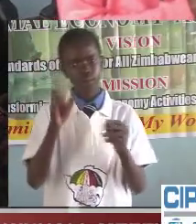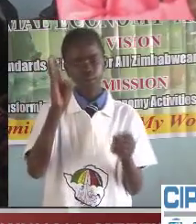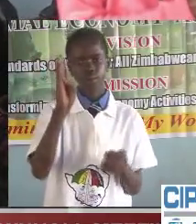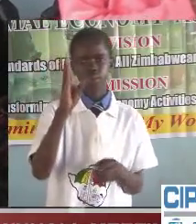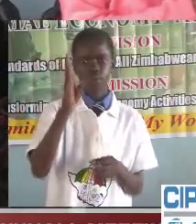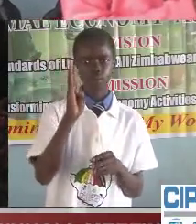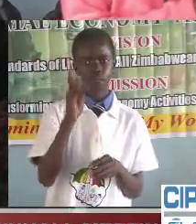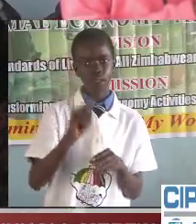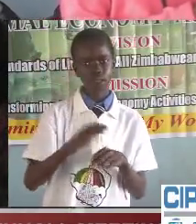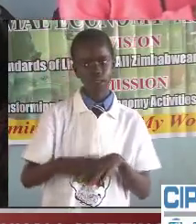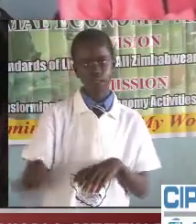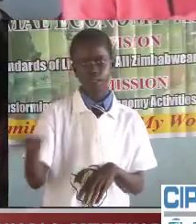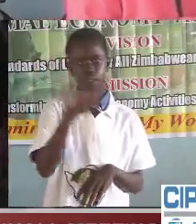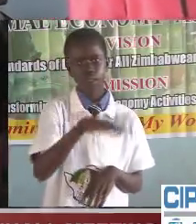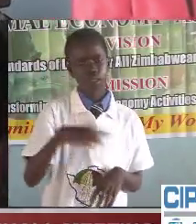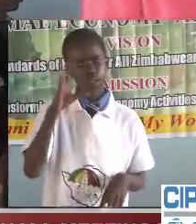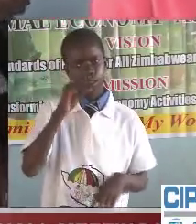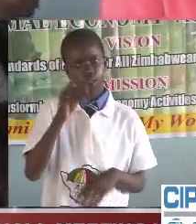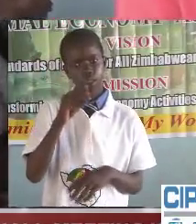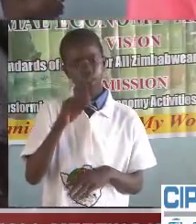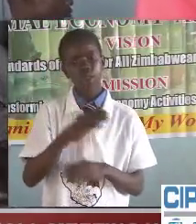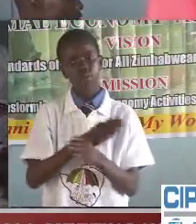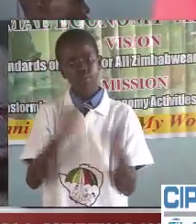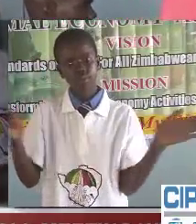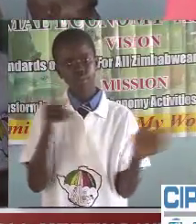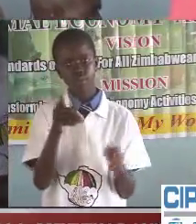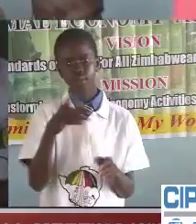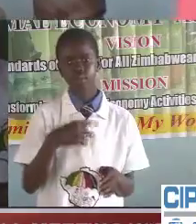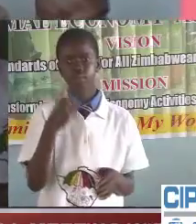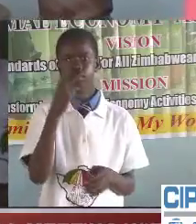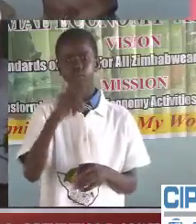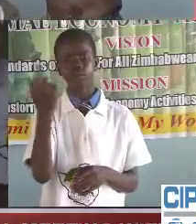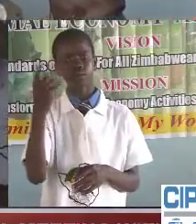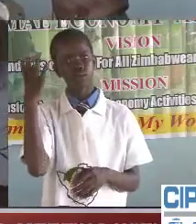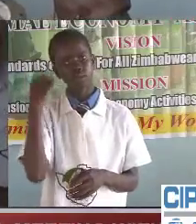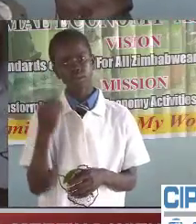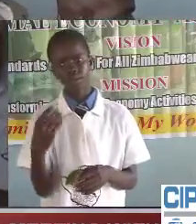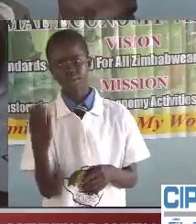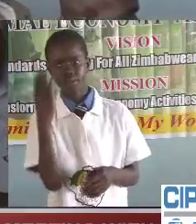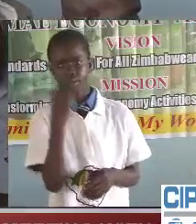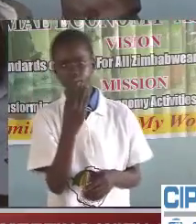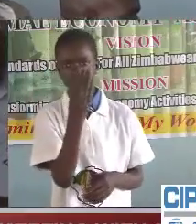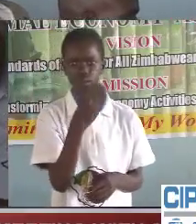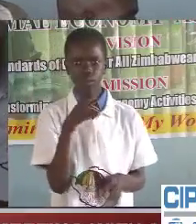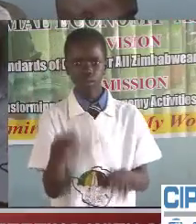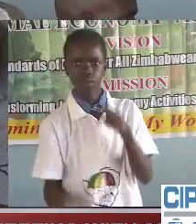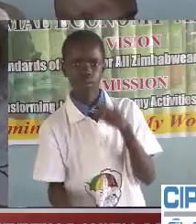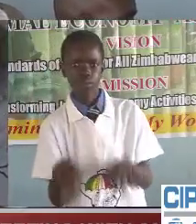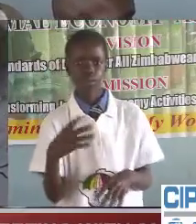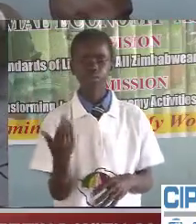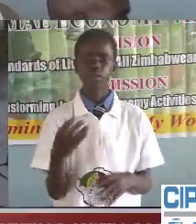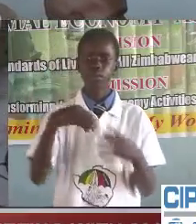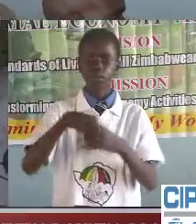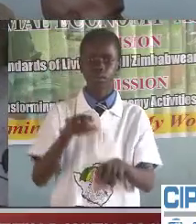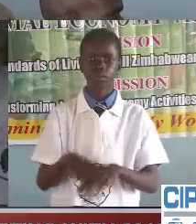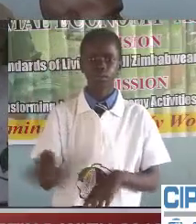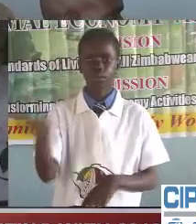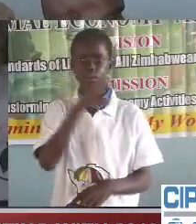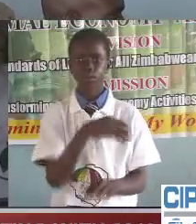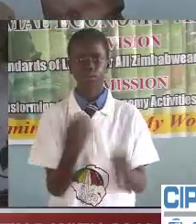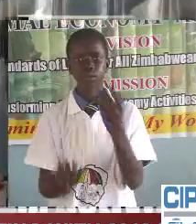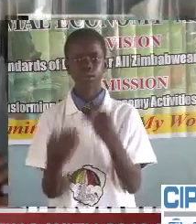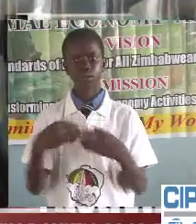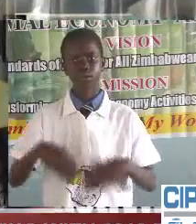iri panapa inyaya huru inotarisisa ma-informal traders pamwe chete nevanorarama neurema vatinawo pano